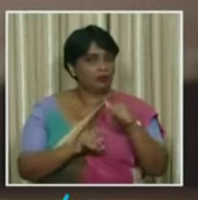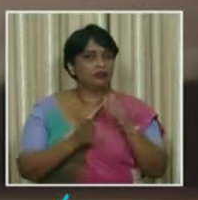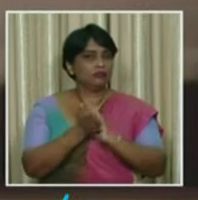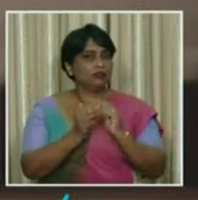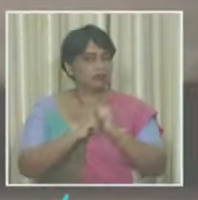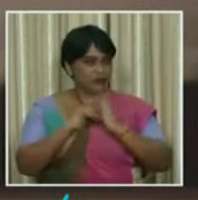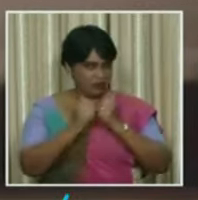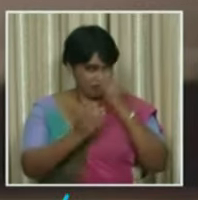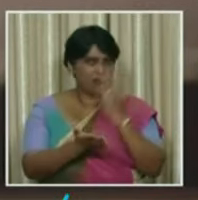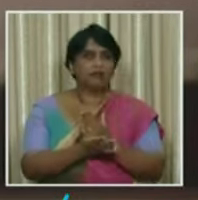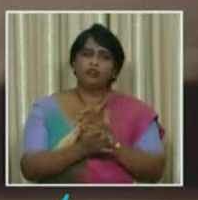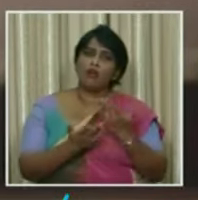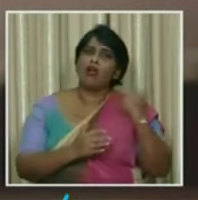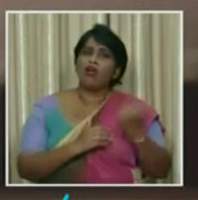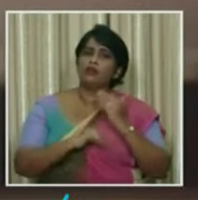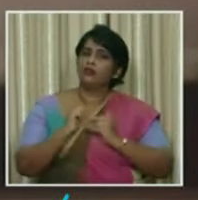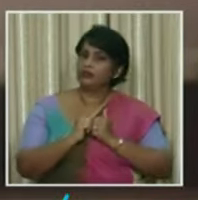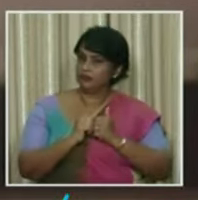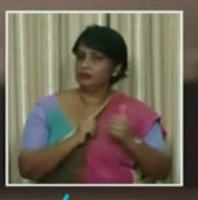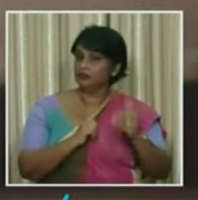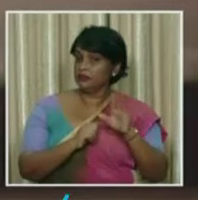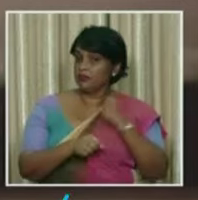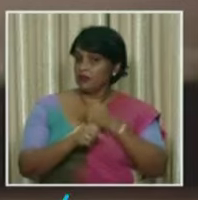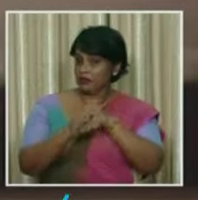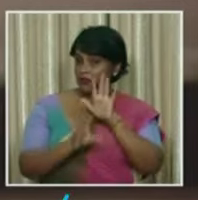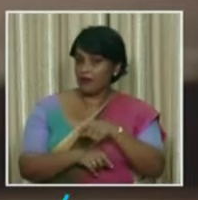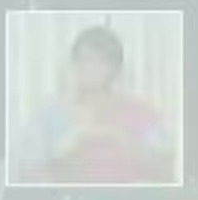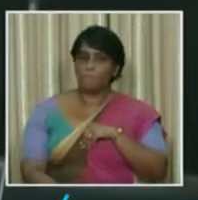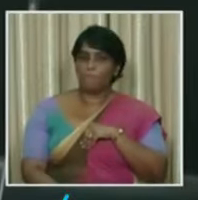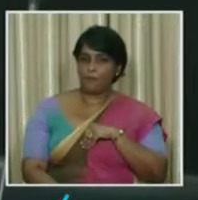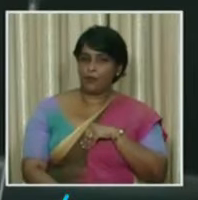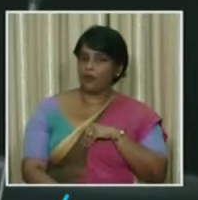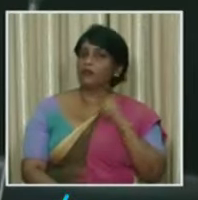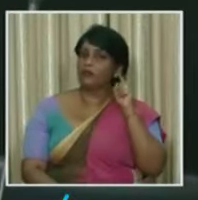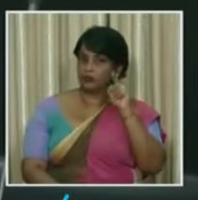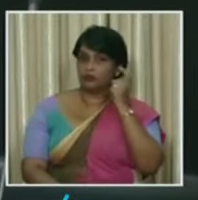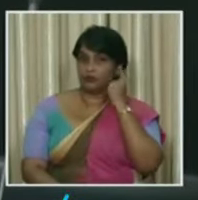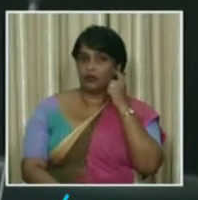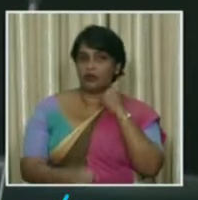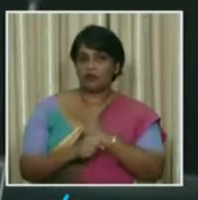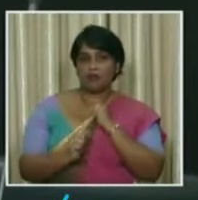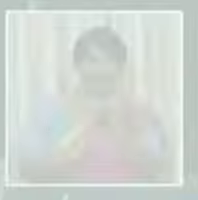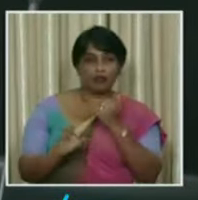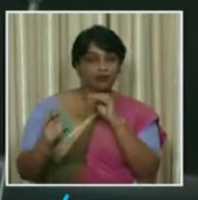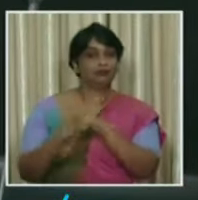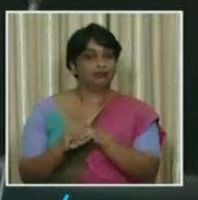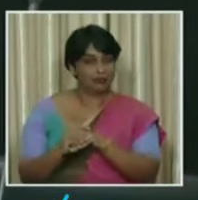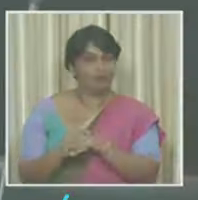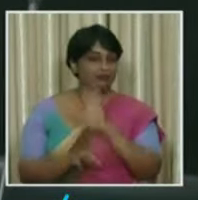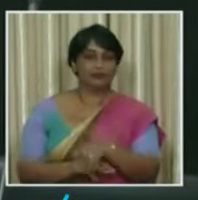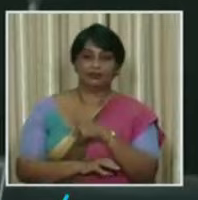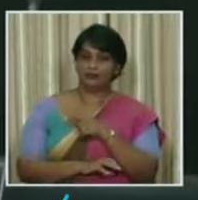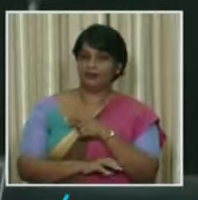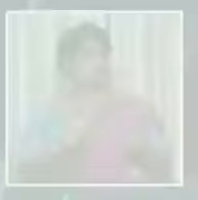වැඩසටහන නවත්තලා තියෙනවද නැත්නම් අලුත් ක්‍රමයක් මේ සඳහා ඔබතුමාගේ රජය යටතේ ක්‍රියාත්මක කරන්න බලාපොරොත්තු වෙනවද ඔබතුමා දන්නවා ලංගමේට අලුත් දෙයක් කරන්න යෑම